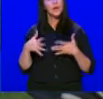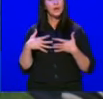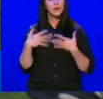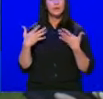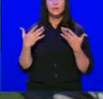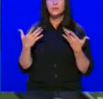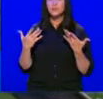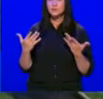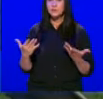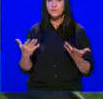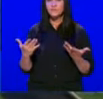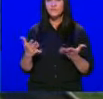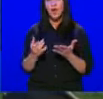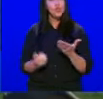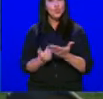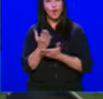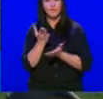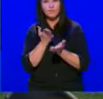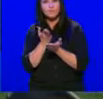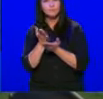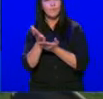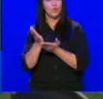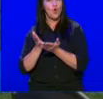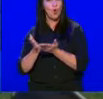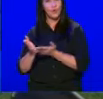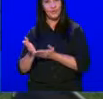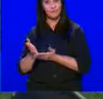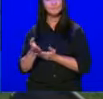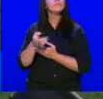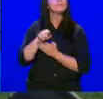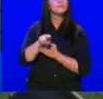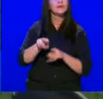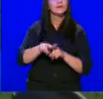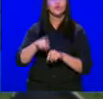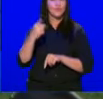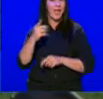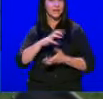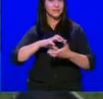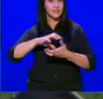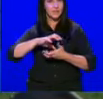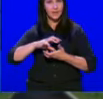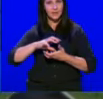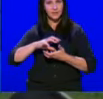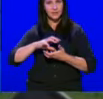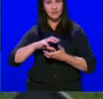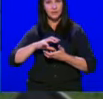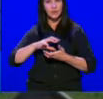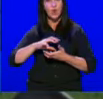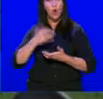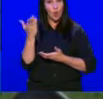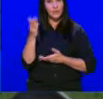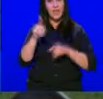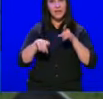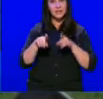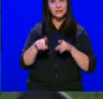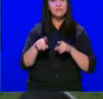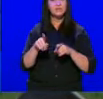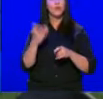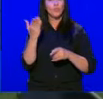изисква нови подходи. И тъй като тази криза, от нея зависи и от